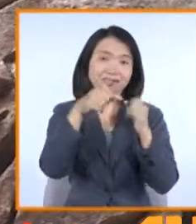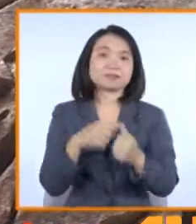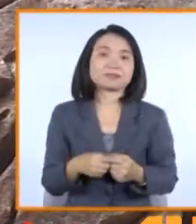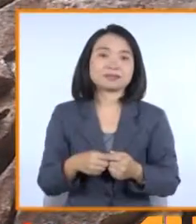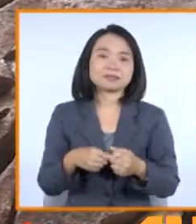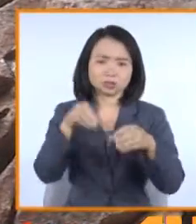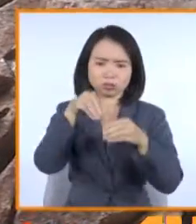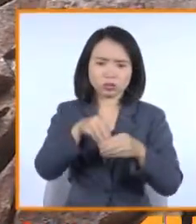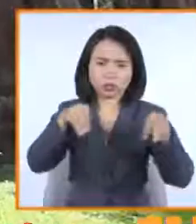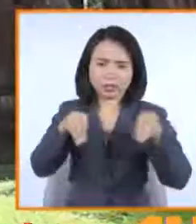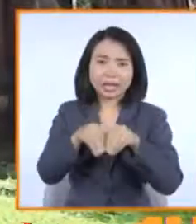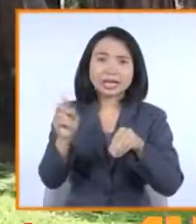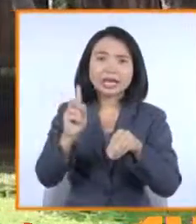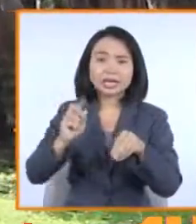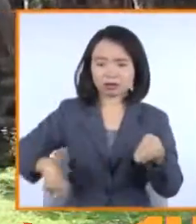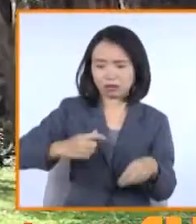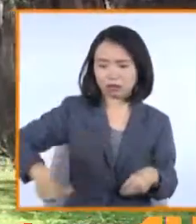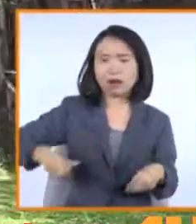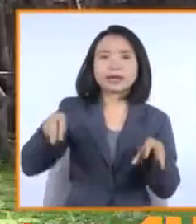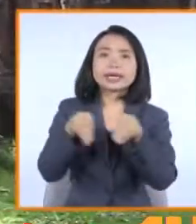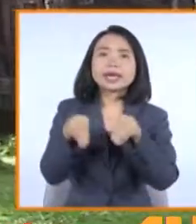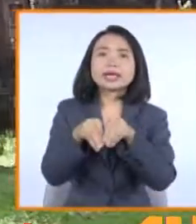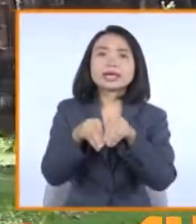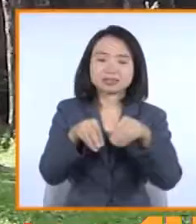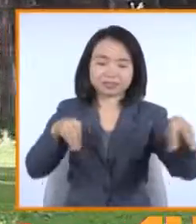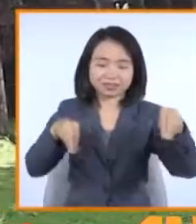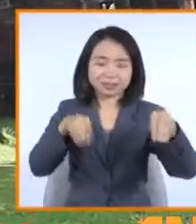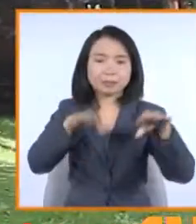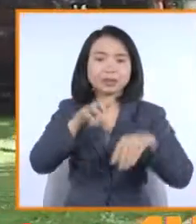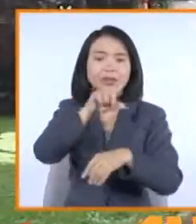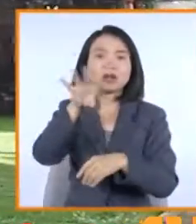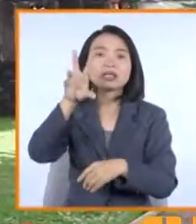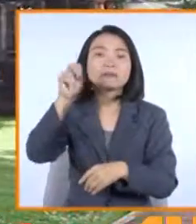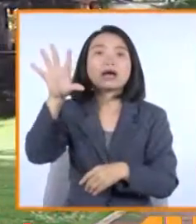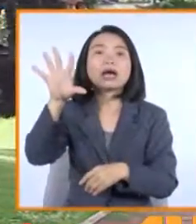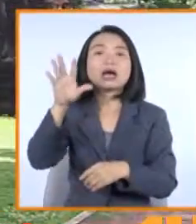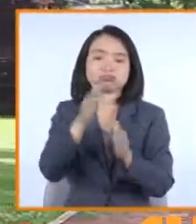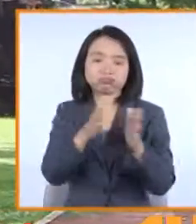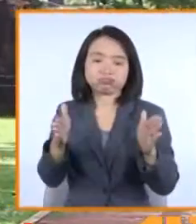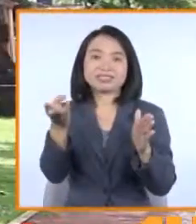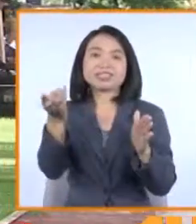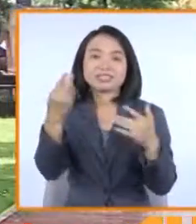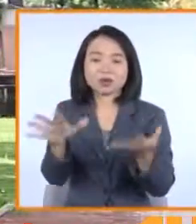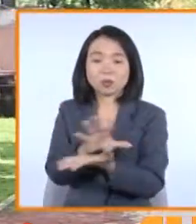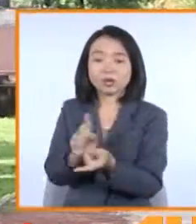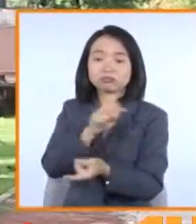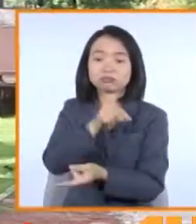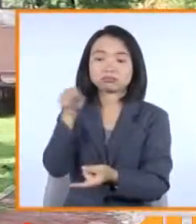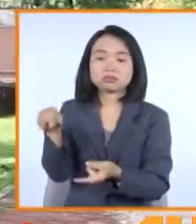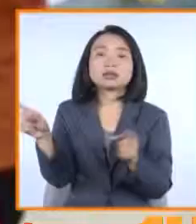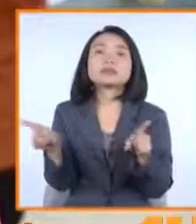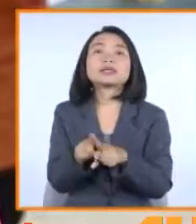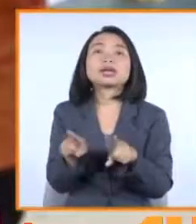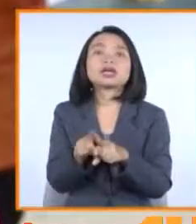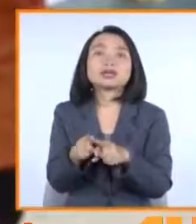นี่ยอยู่ไม่ไกลกับเสียมเรียบไม่ไกลกับนครวัดนครธมระยะห่างเพียงแค่135กิโลเมตรเองวัฒนธรรมทั้งสองฝั่งนี่ก็จะ